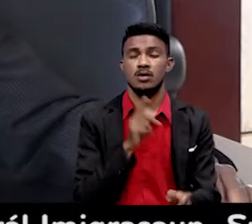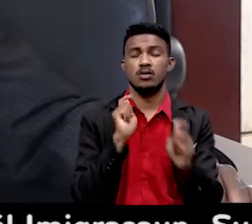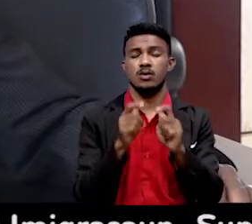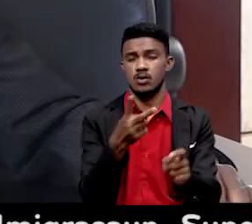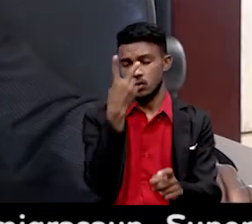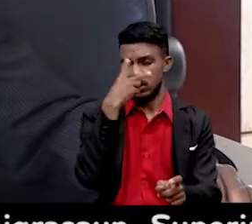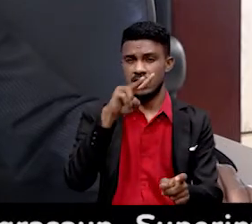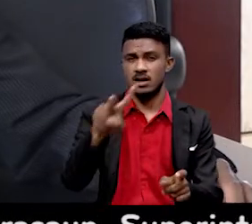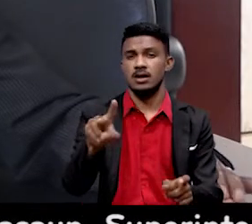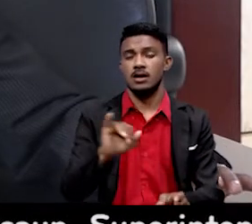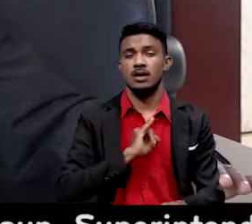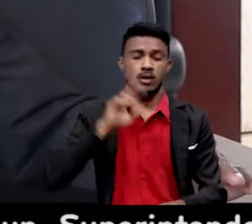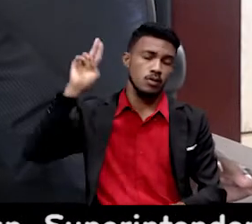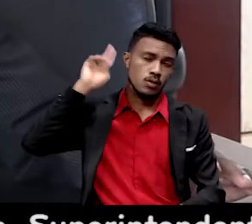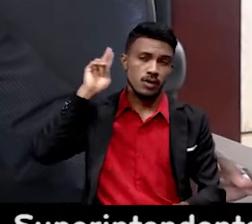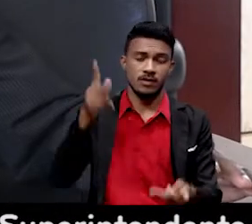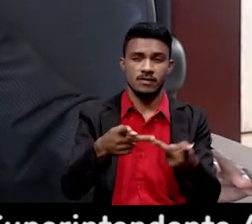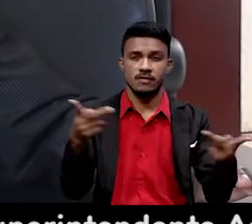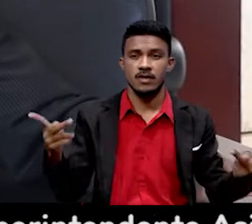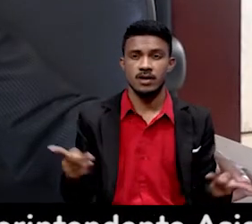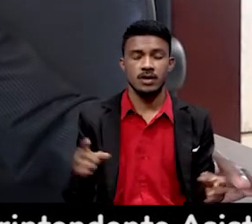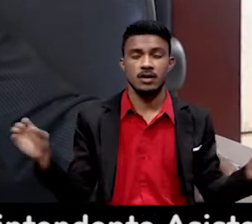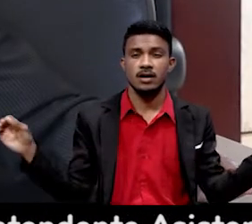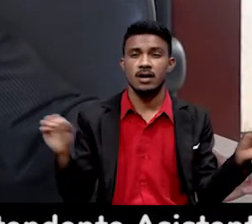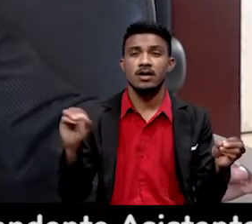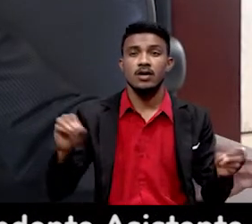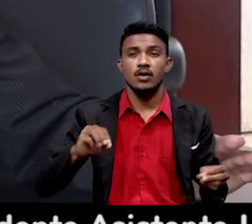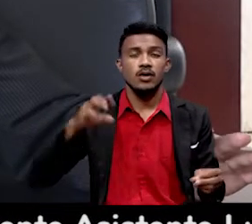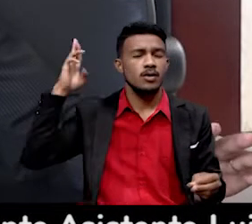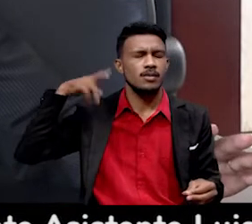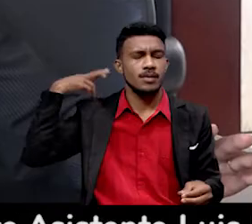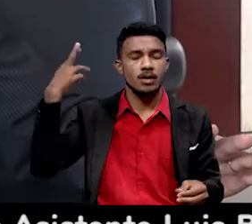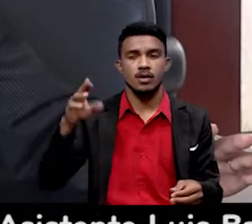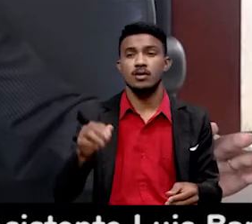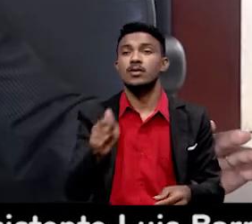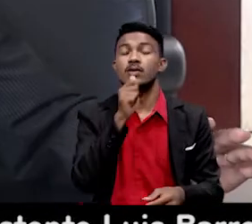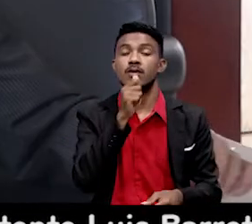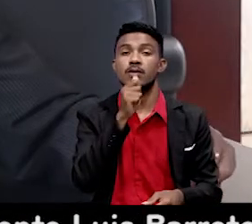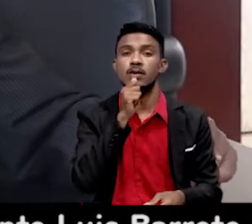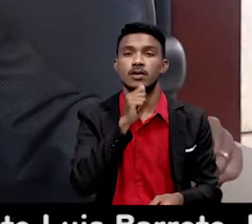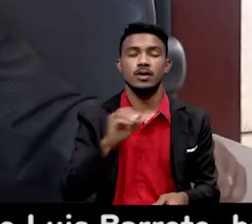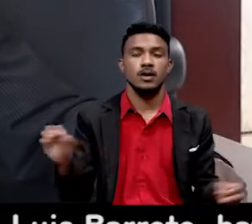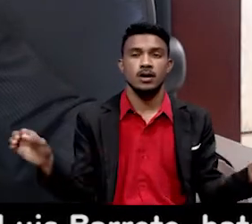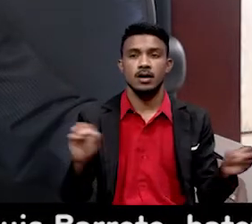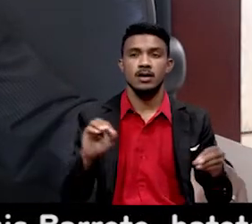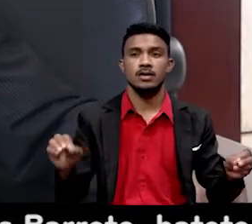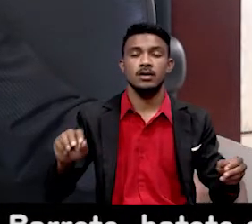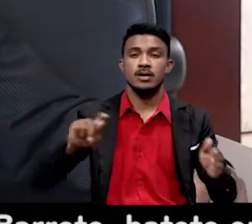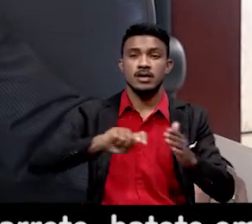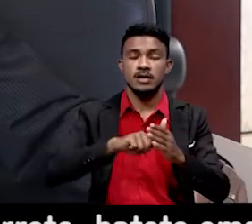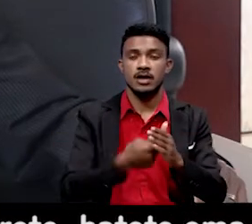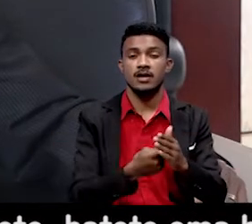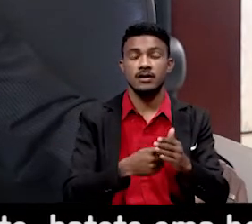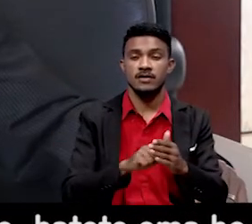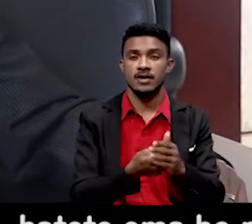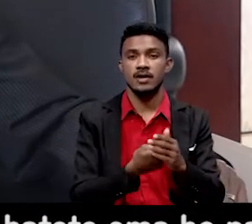iha mortuar lara ne. La iha na baru liwida. No no ke ema serne la iha sirkal sai savi helo matang. How